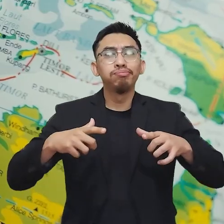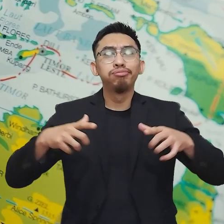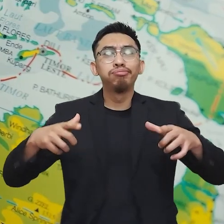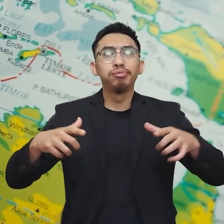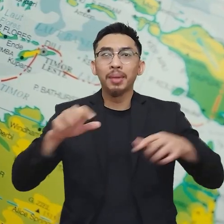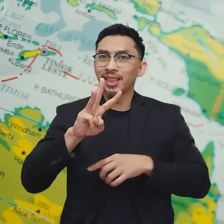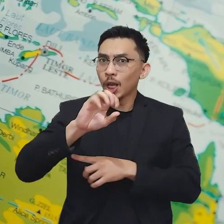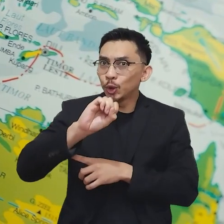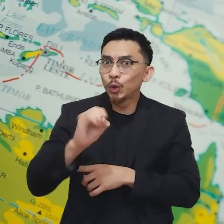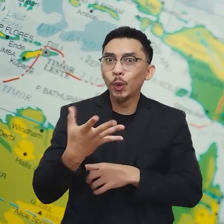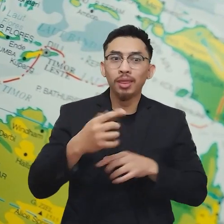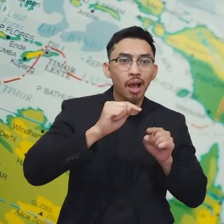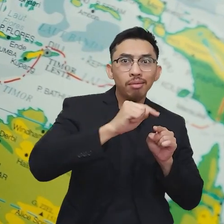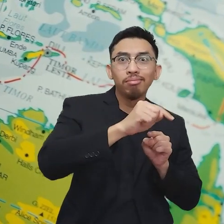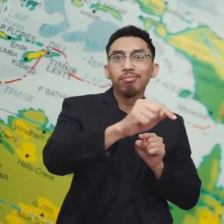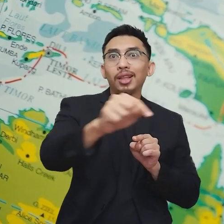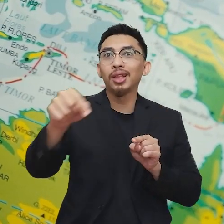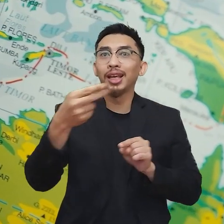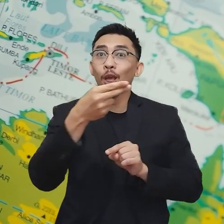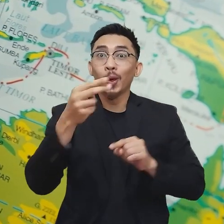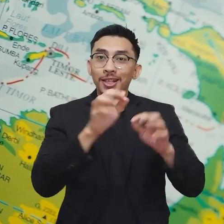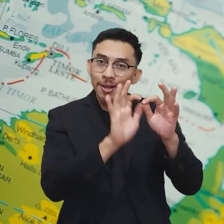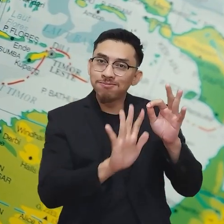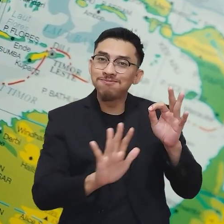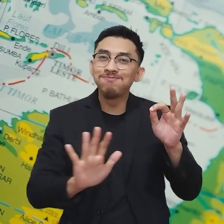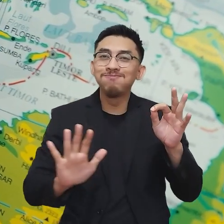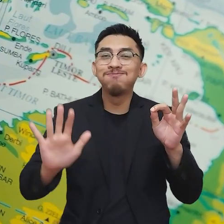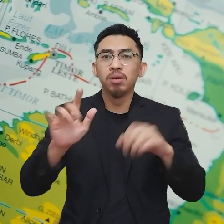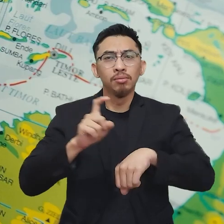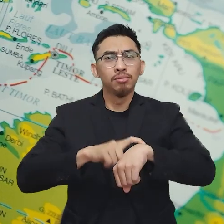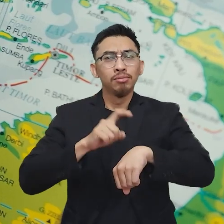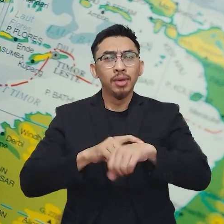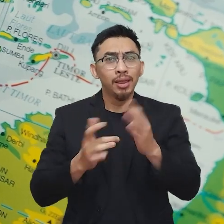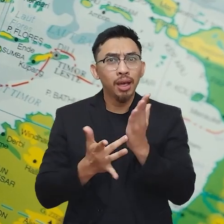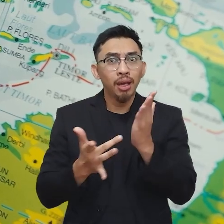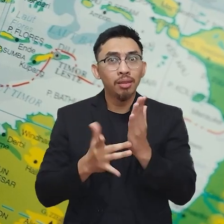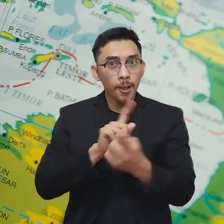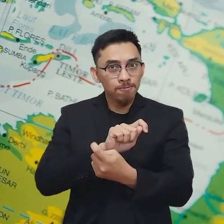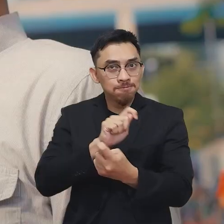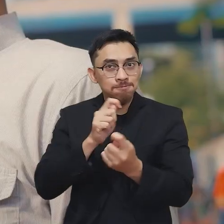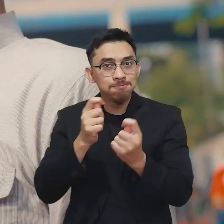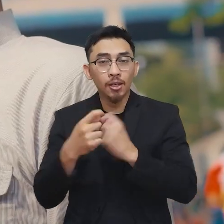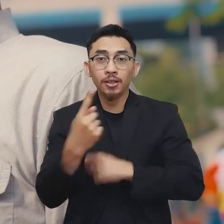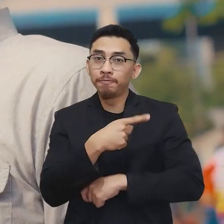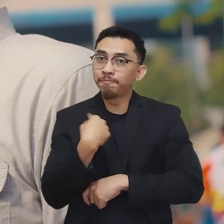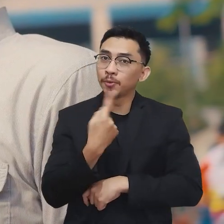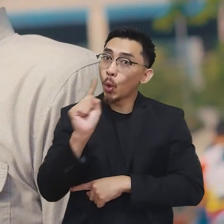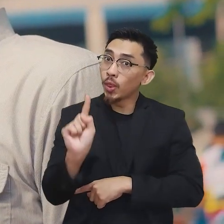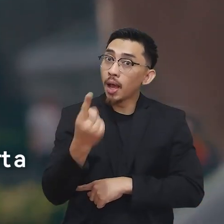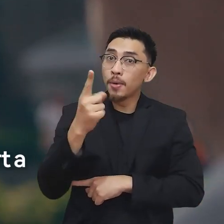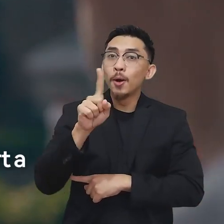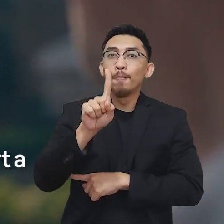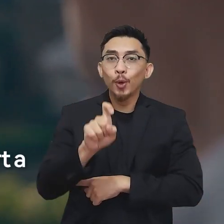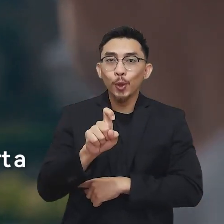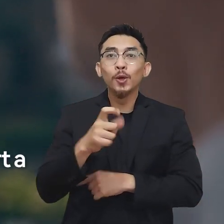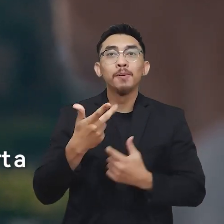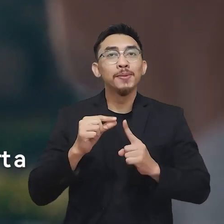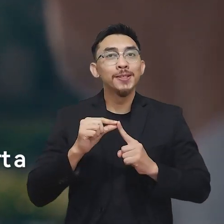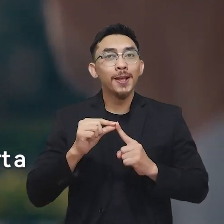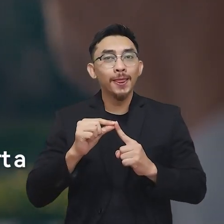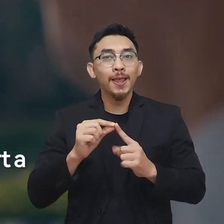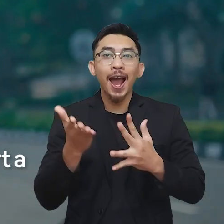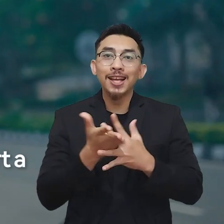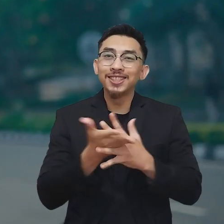lebih dari 3 juta titik layanan di seluruh Indonesia. Di era transformasi digital, kami